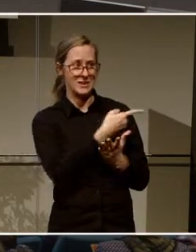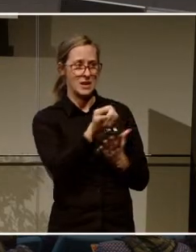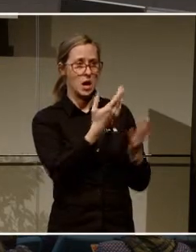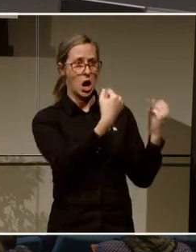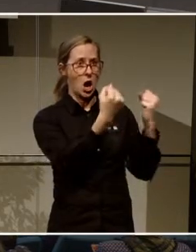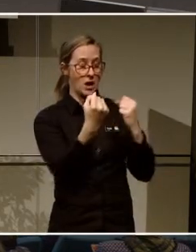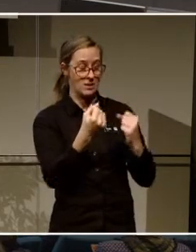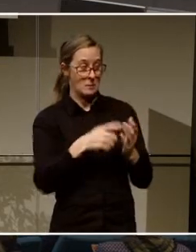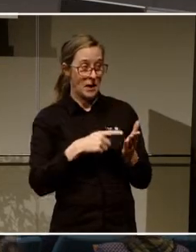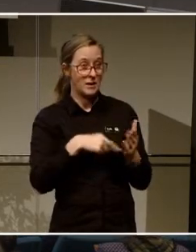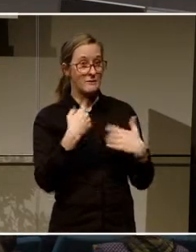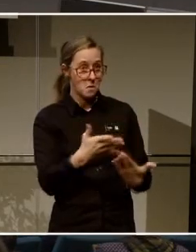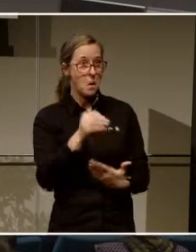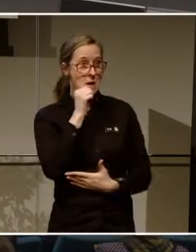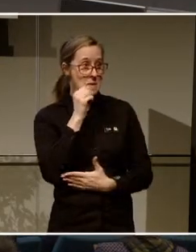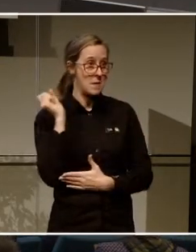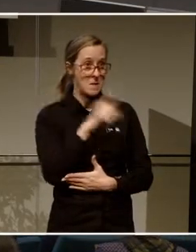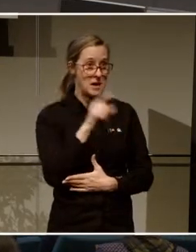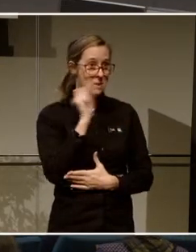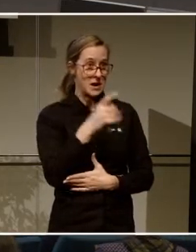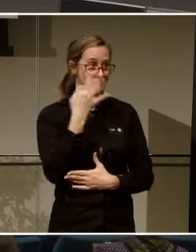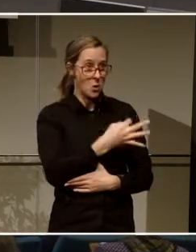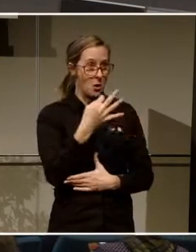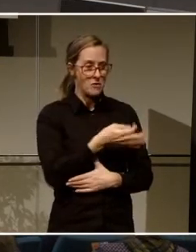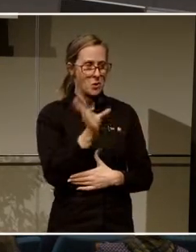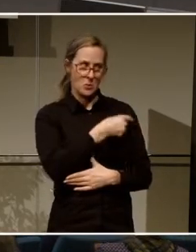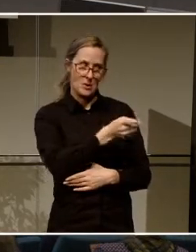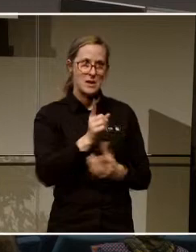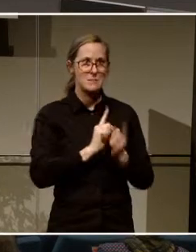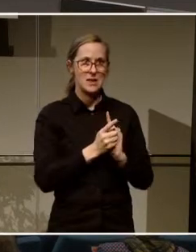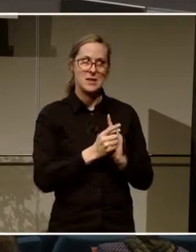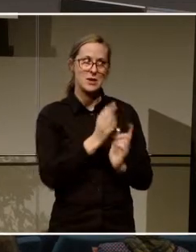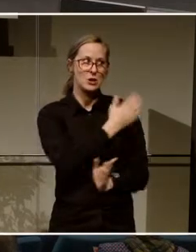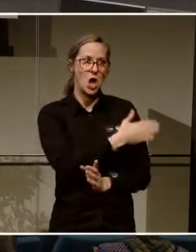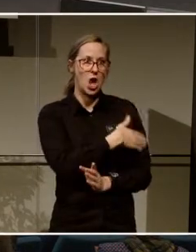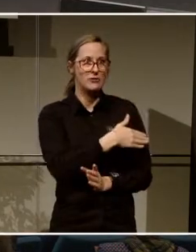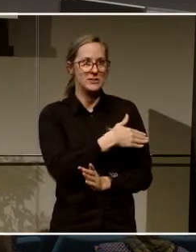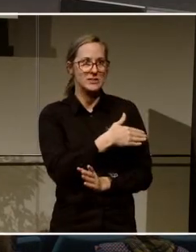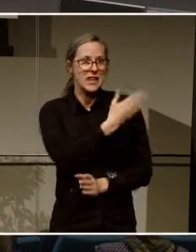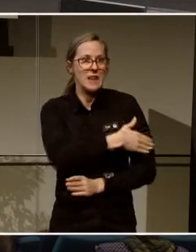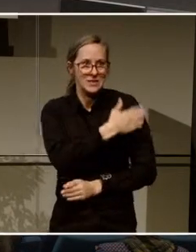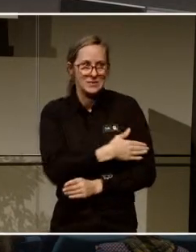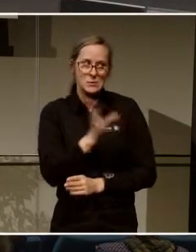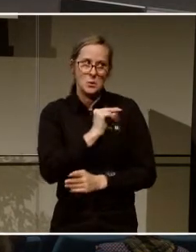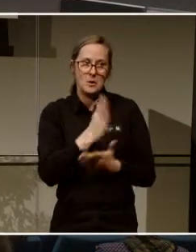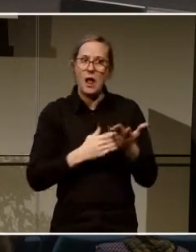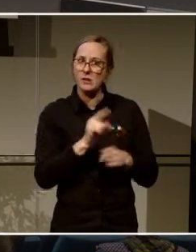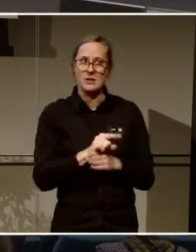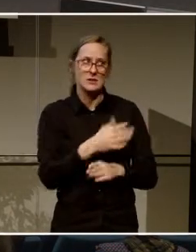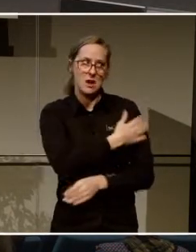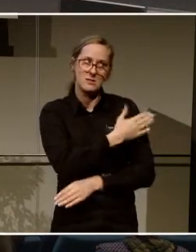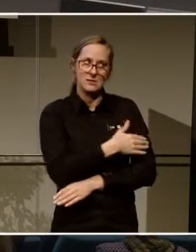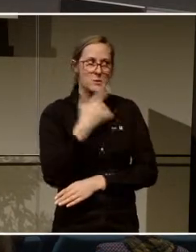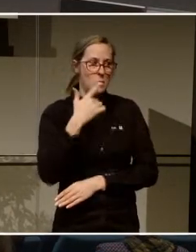får mejla er med olika typer av frågor? För då kommer det ju bara bli en servicetjänst och det kommer att bli en halvtid bara det. Det ser man ju direkt. Ja, men jag